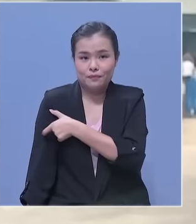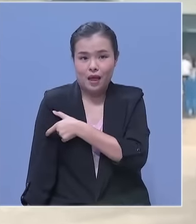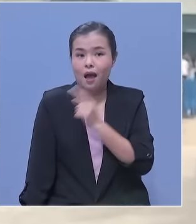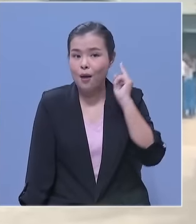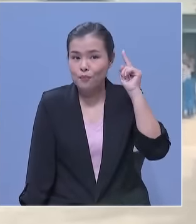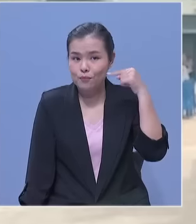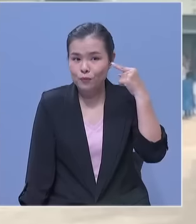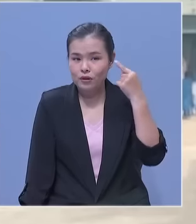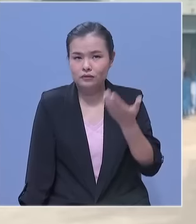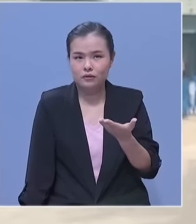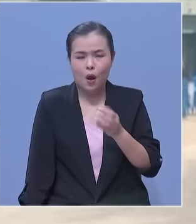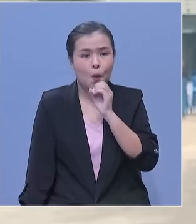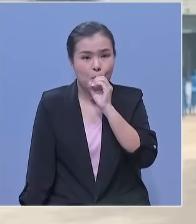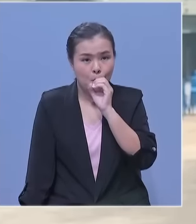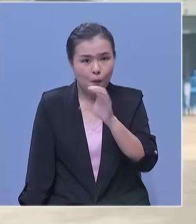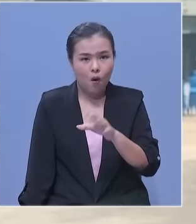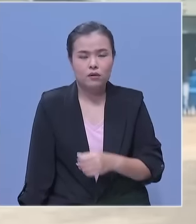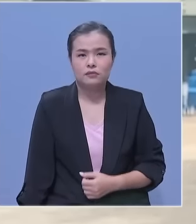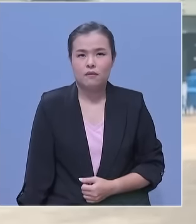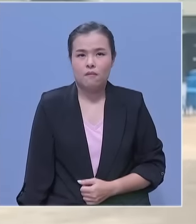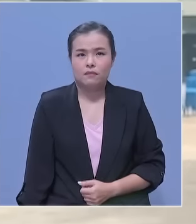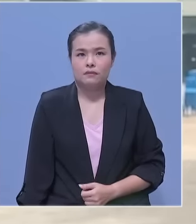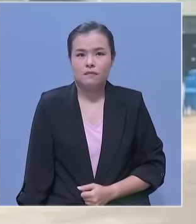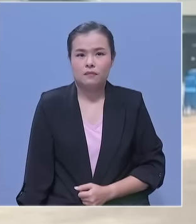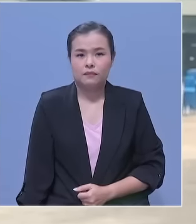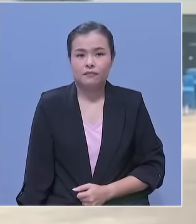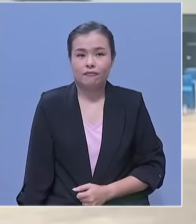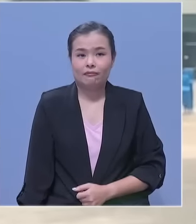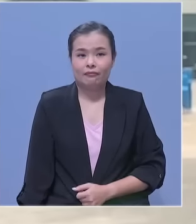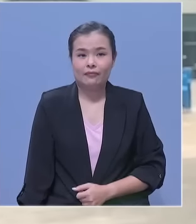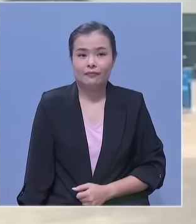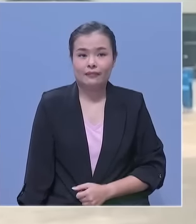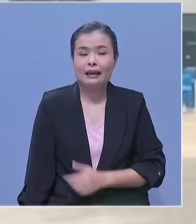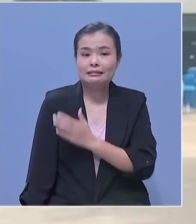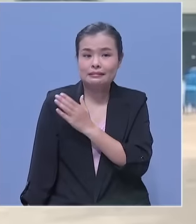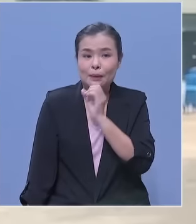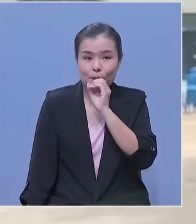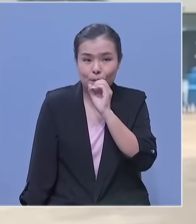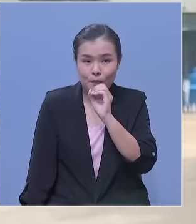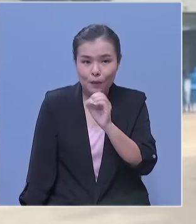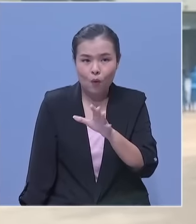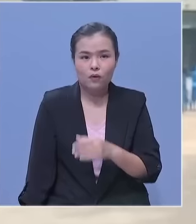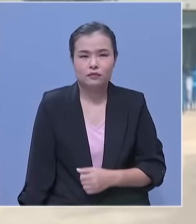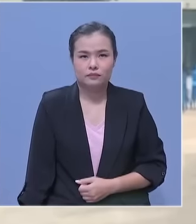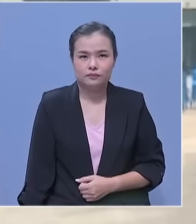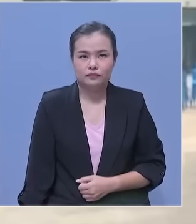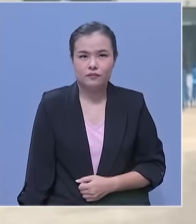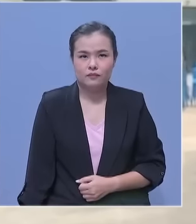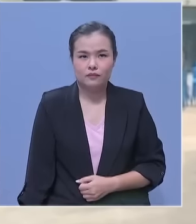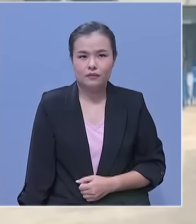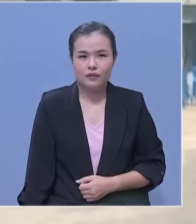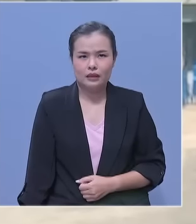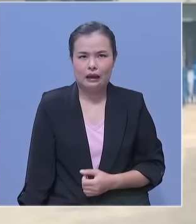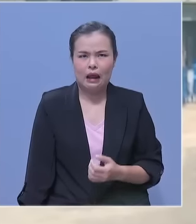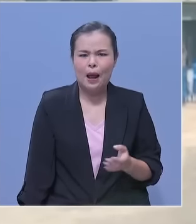คู่กรณีเนี่ยยืนยันว่านะครับได้บอกกับผู้เสียหายนะฮะว่าหอก